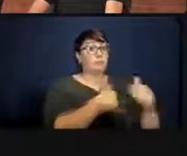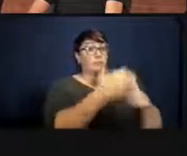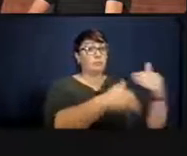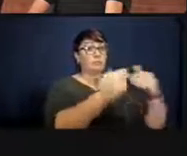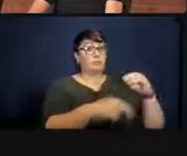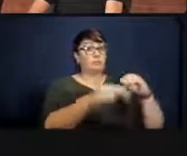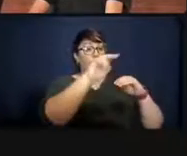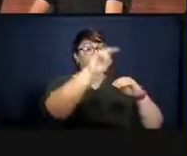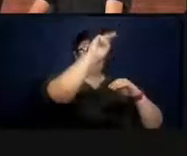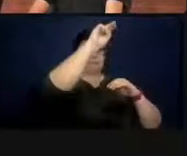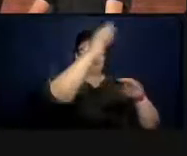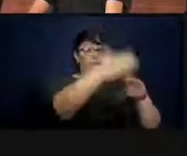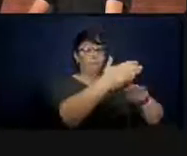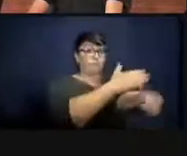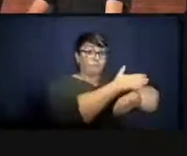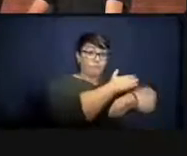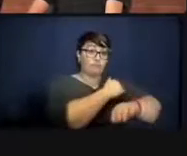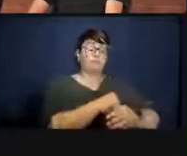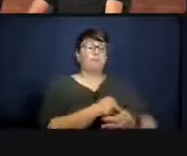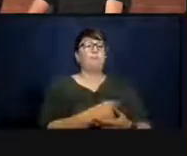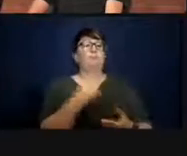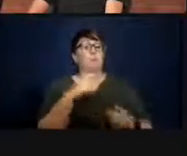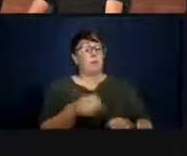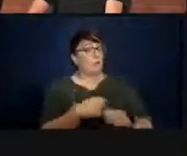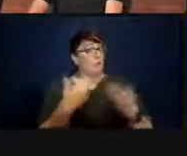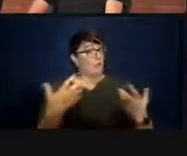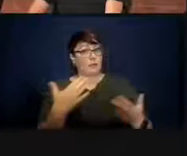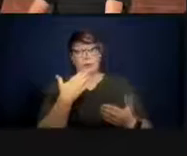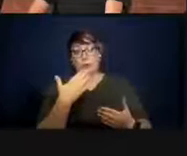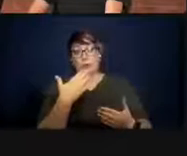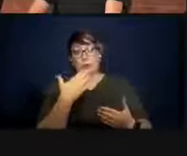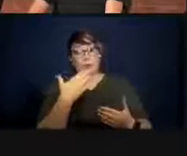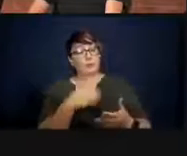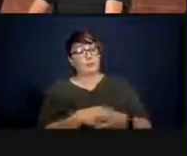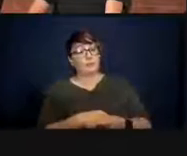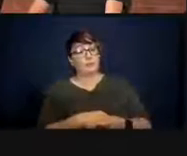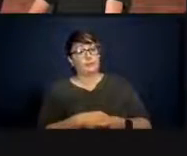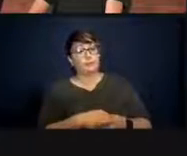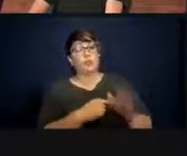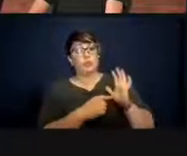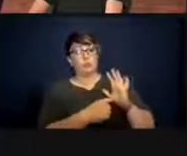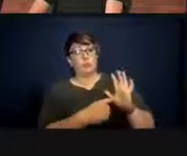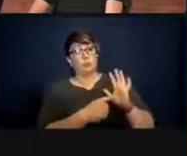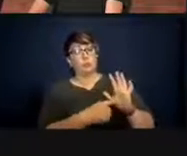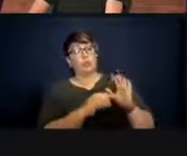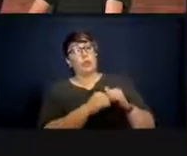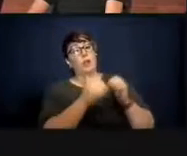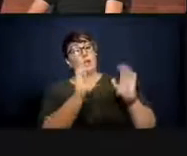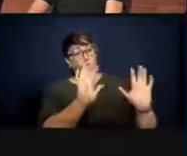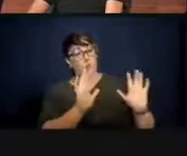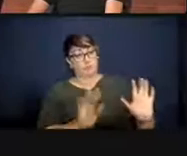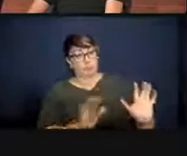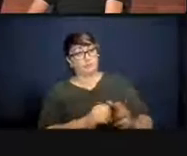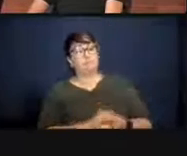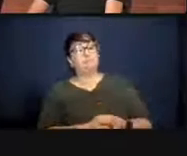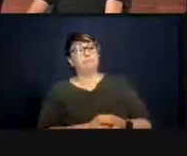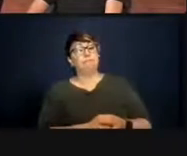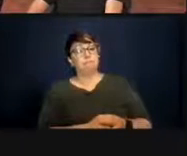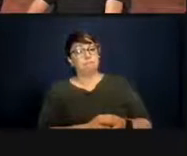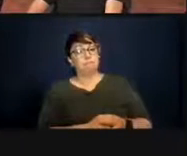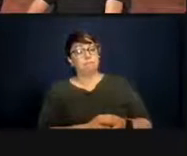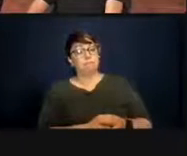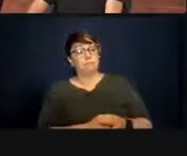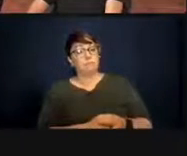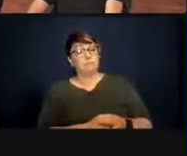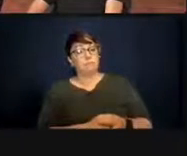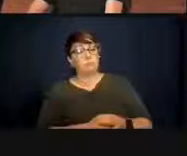للتسويق، عندما نظهر البيانات عن الأشخاص الذين تخرجوا وحصلوا على شهادات وحصلوا على عمل. أعتقد بأن